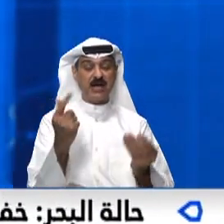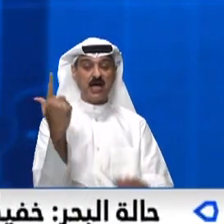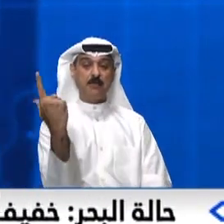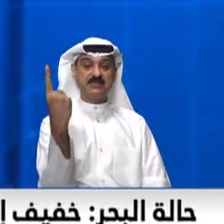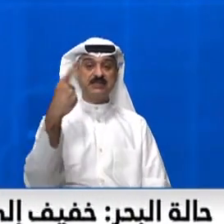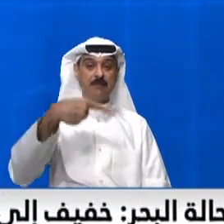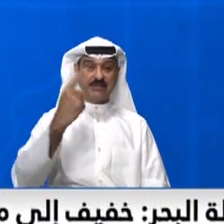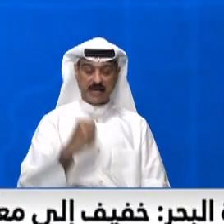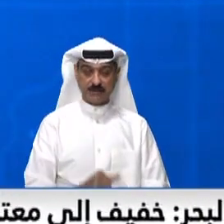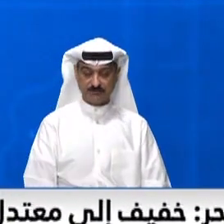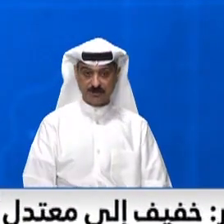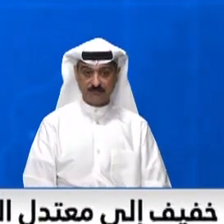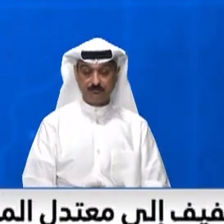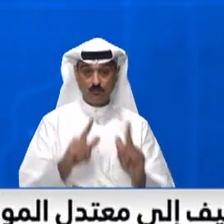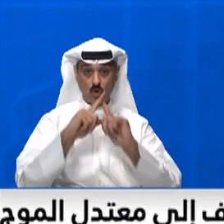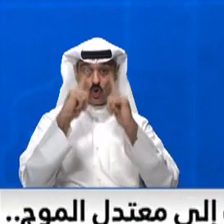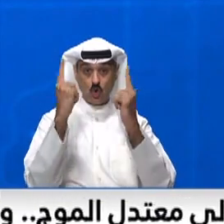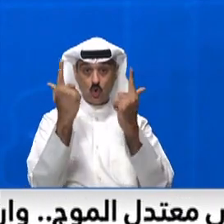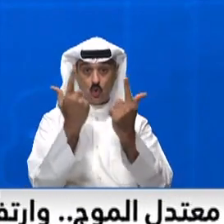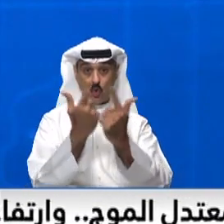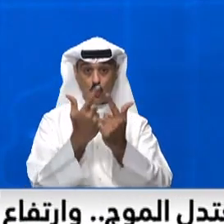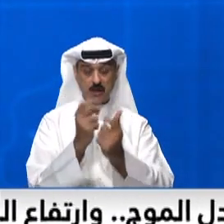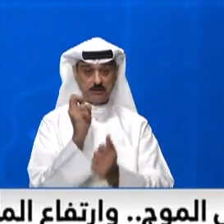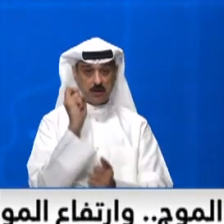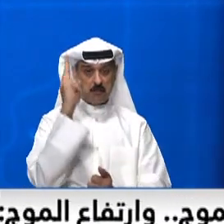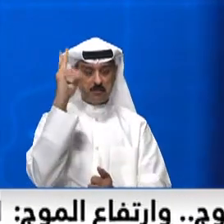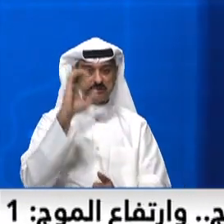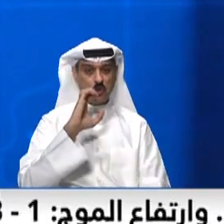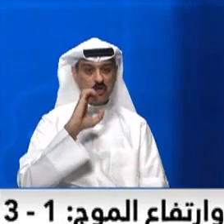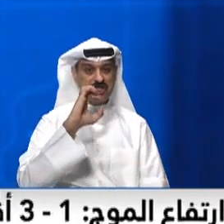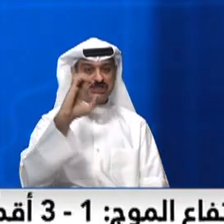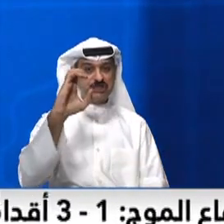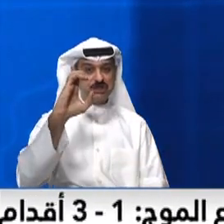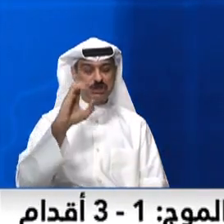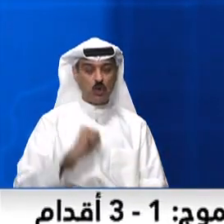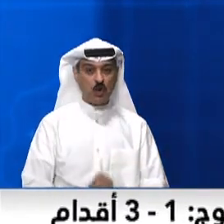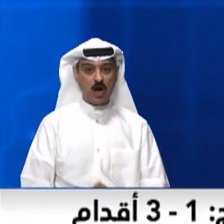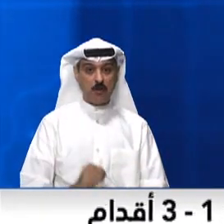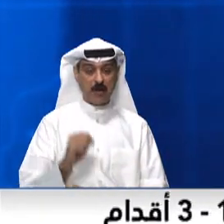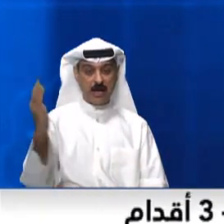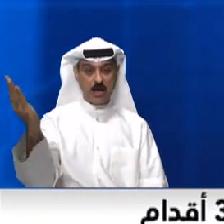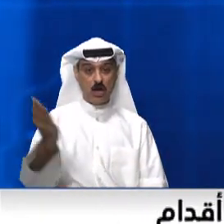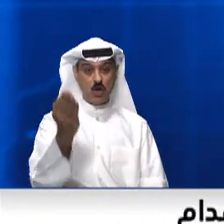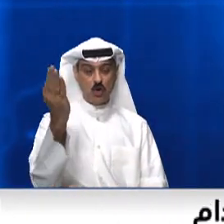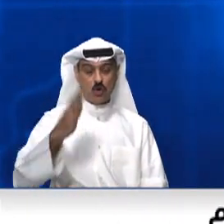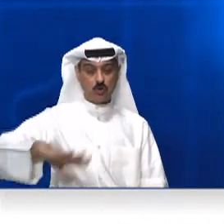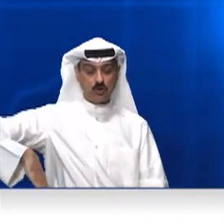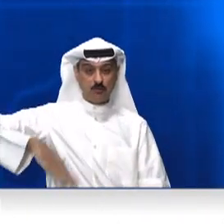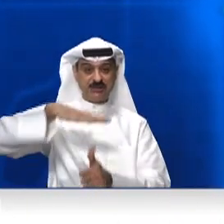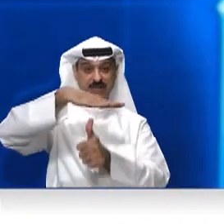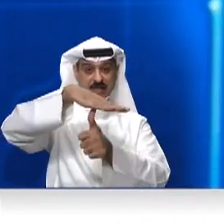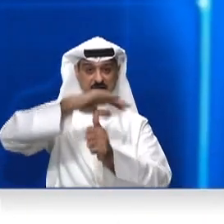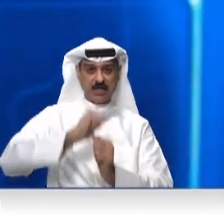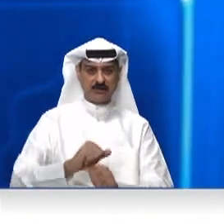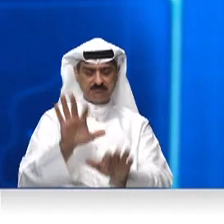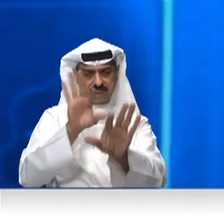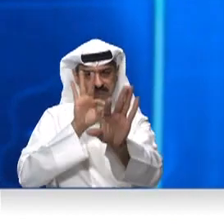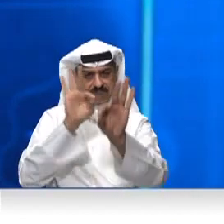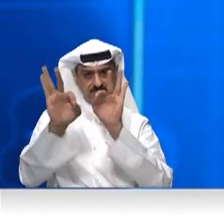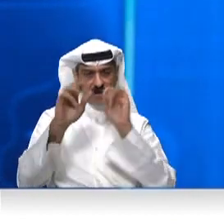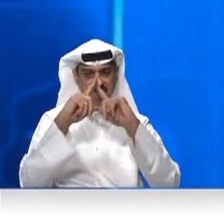بالإضافة إلى لجنة إعداد مشروع الجواب على الخطاب الأميري، وحسم مجلس الأمة تشكيل اللجان